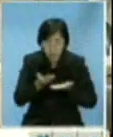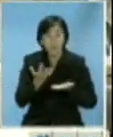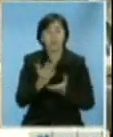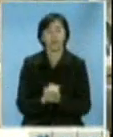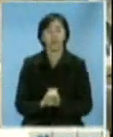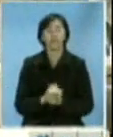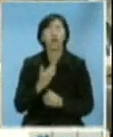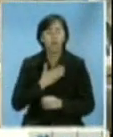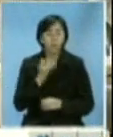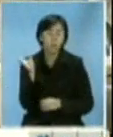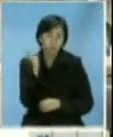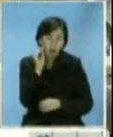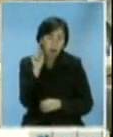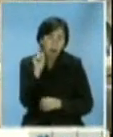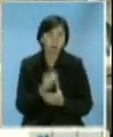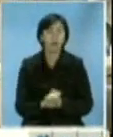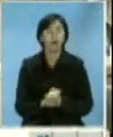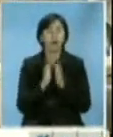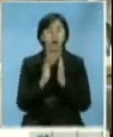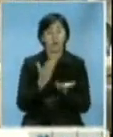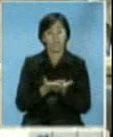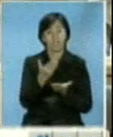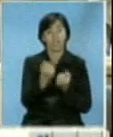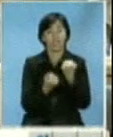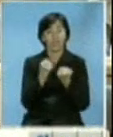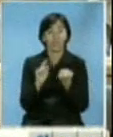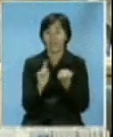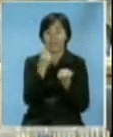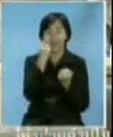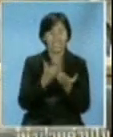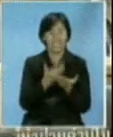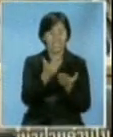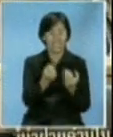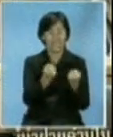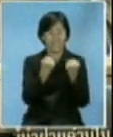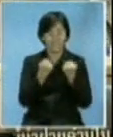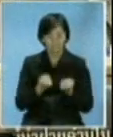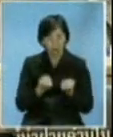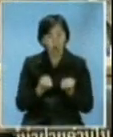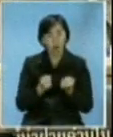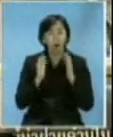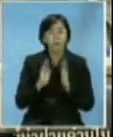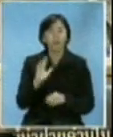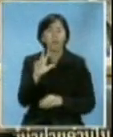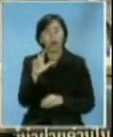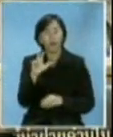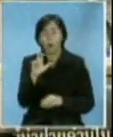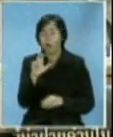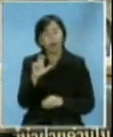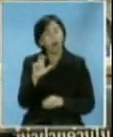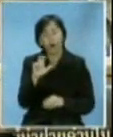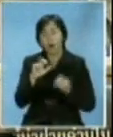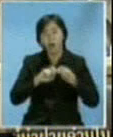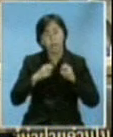ว่าผู้ที่ได้ใช้สิทธิ์ซื้อรถคันแรกนั้นมีประมาณ 300คนแล้วครับที่